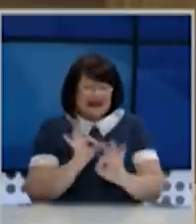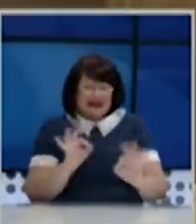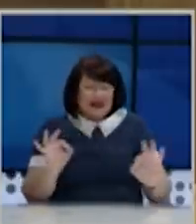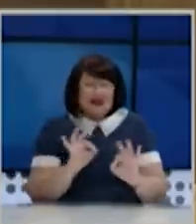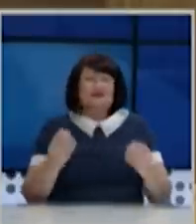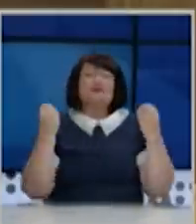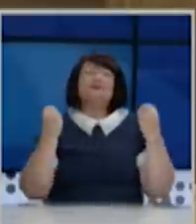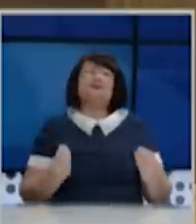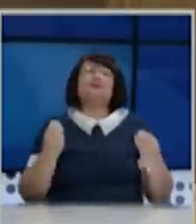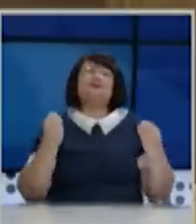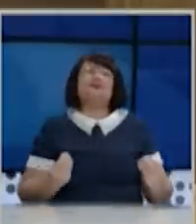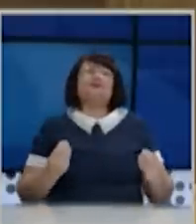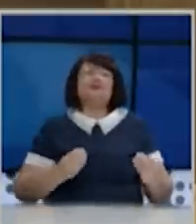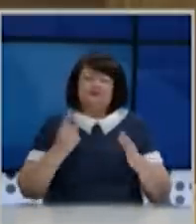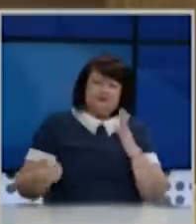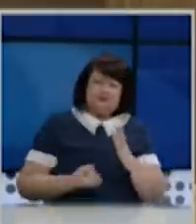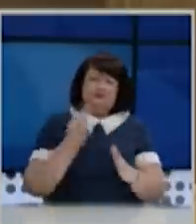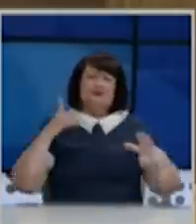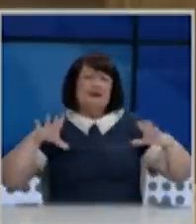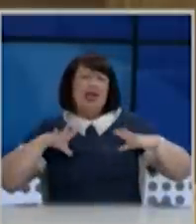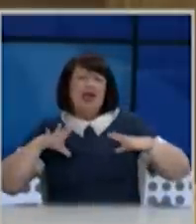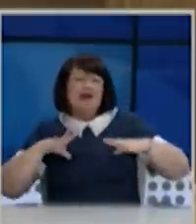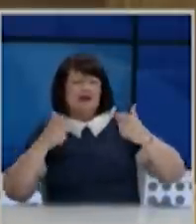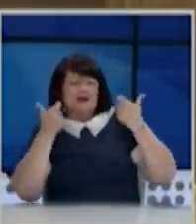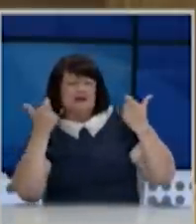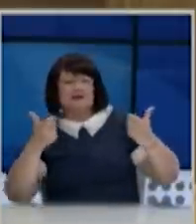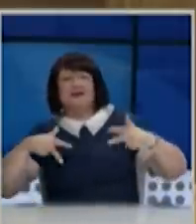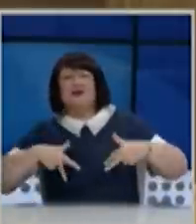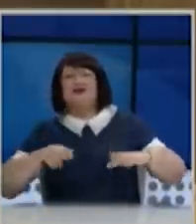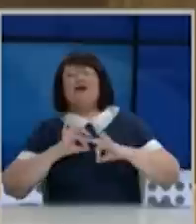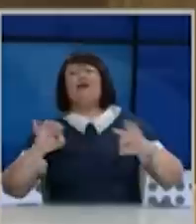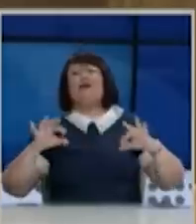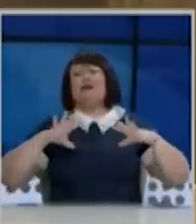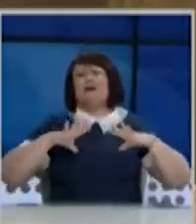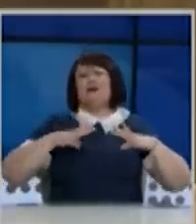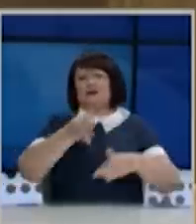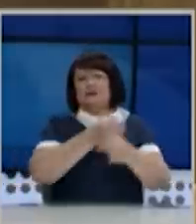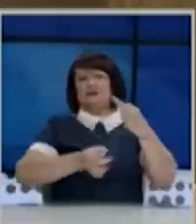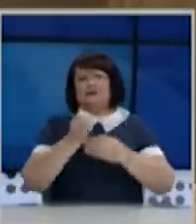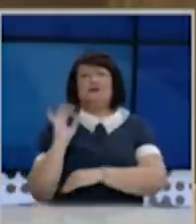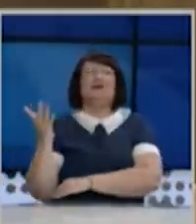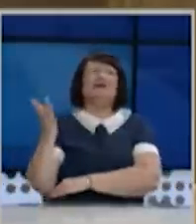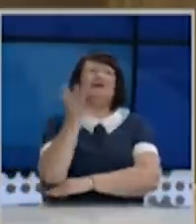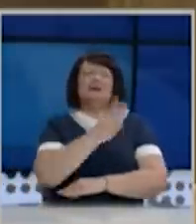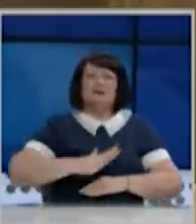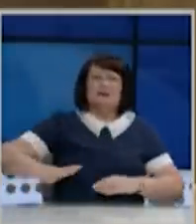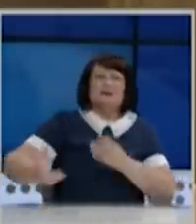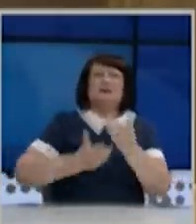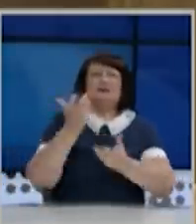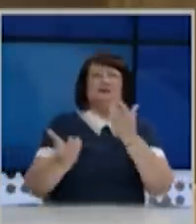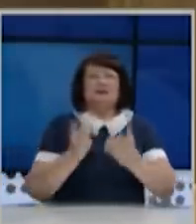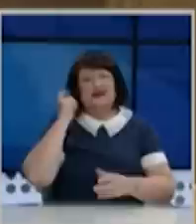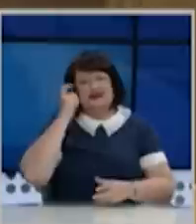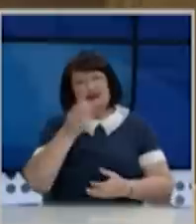την καλύτερη από ποτέ ετοιμότητα του κράτους απέναντι στις δασικές πυρκαγιές. Σκεφτείτε να μην το